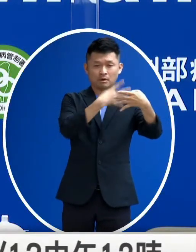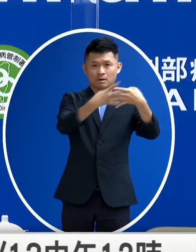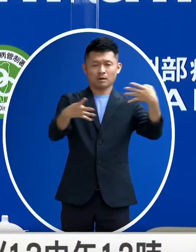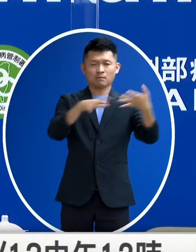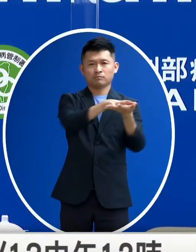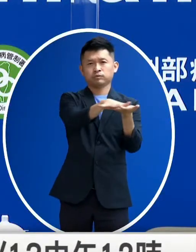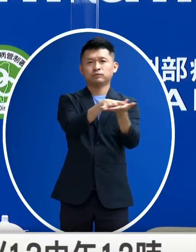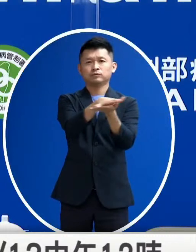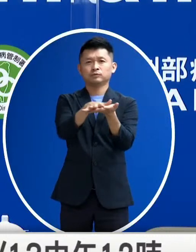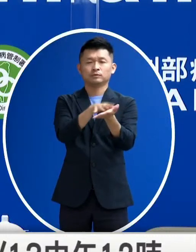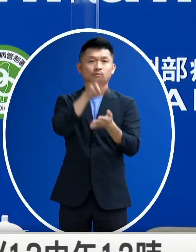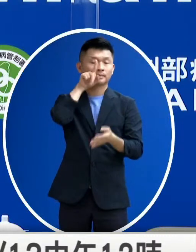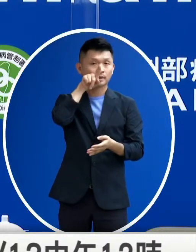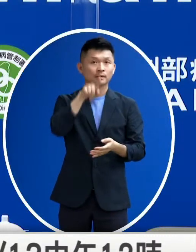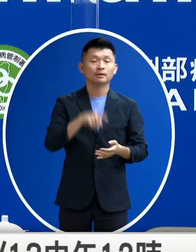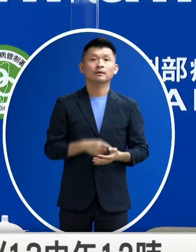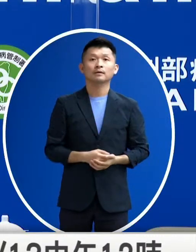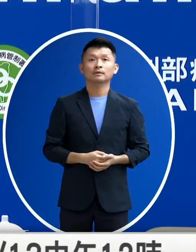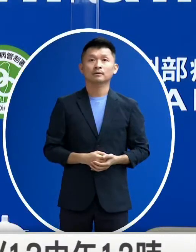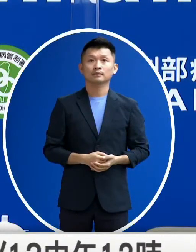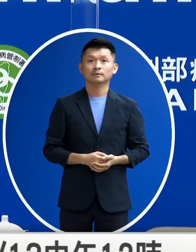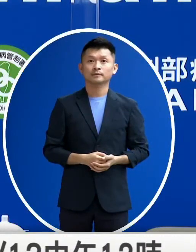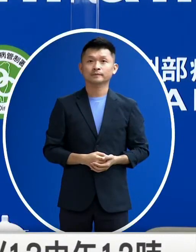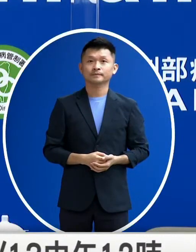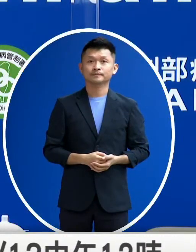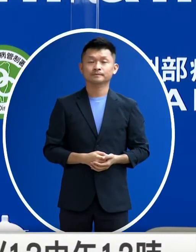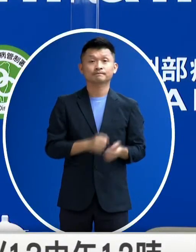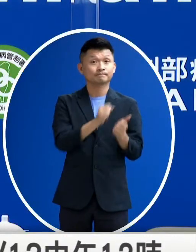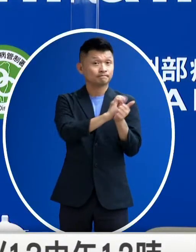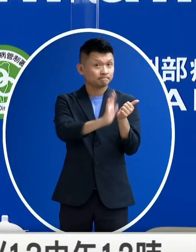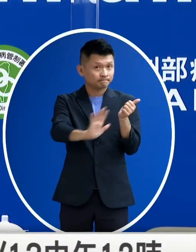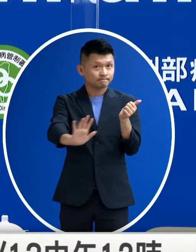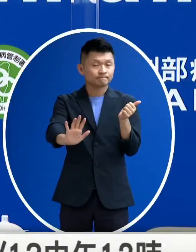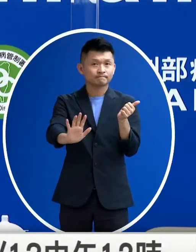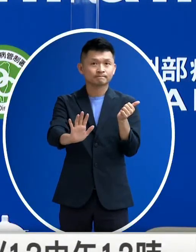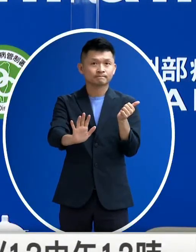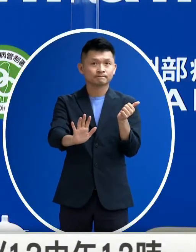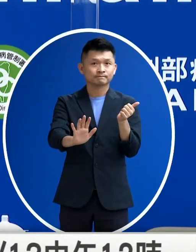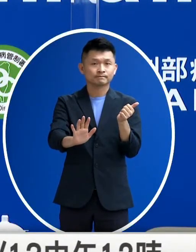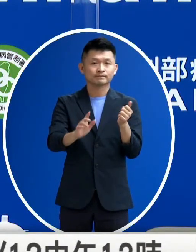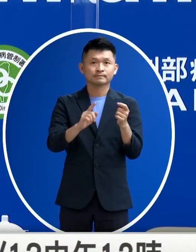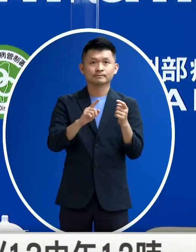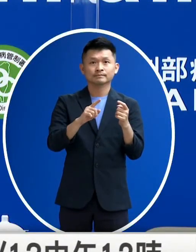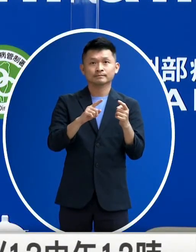致这个影响是就是这些